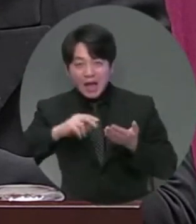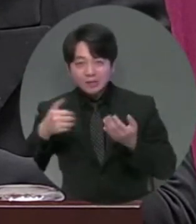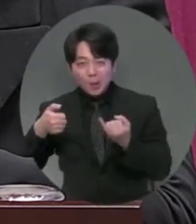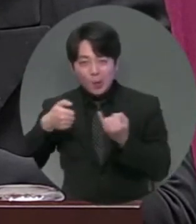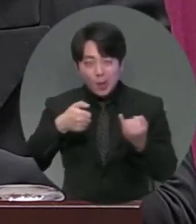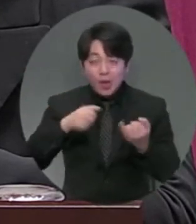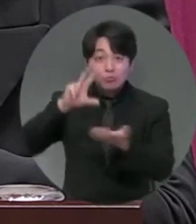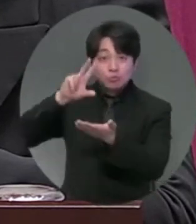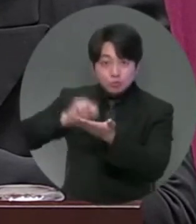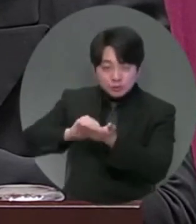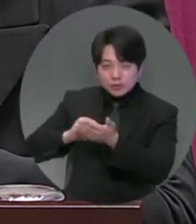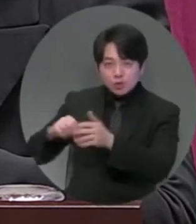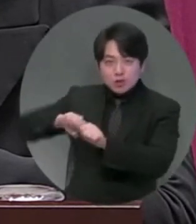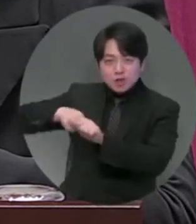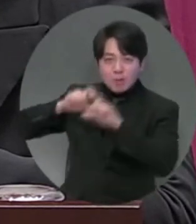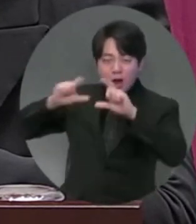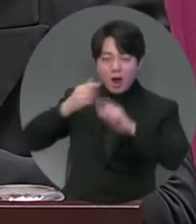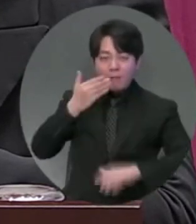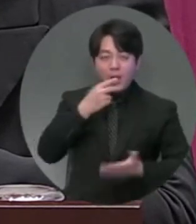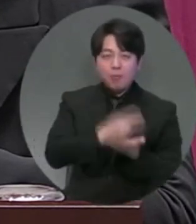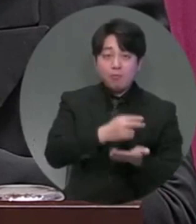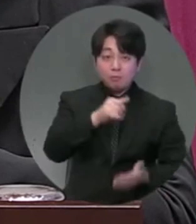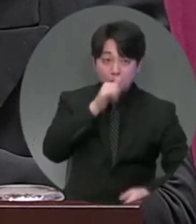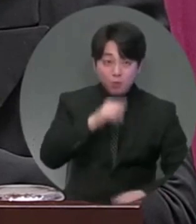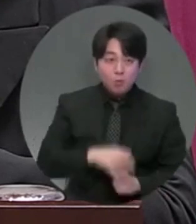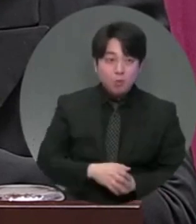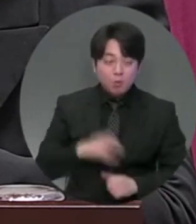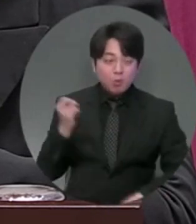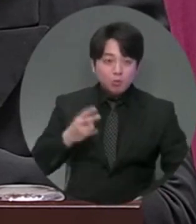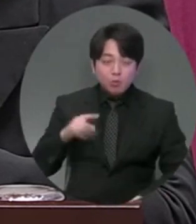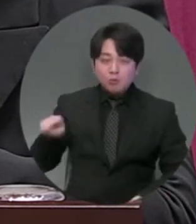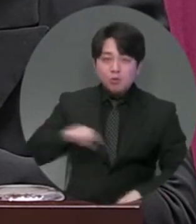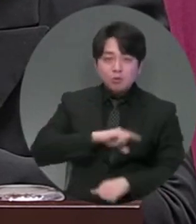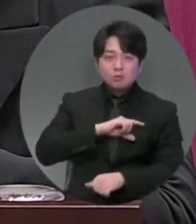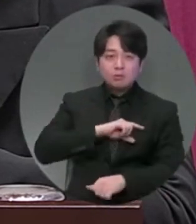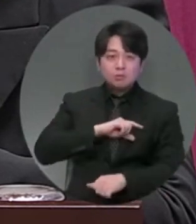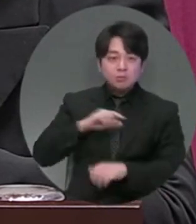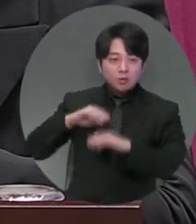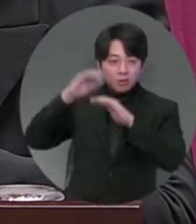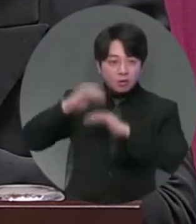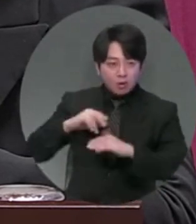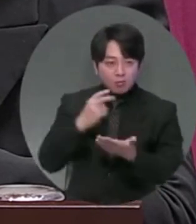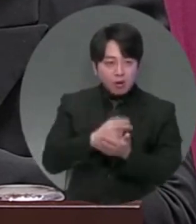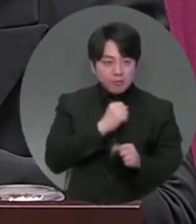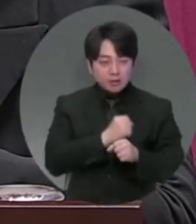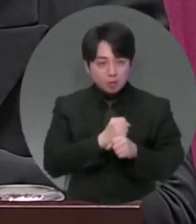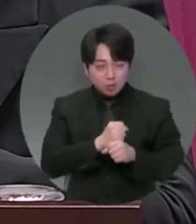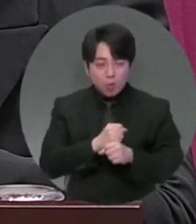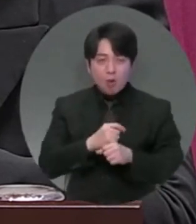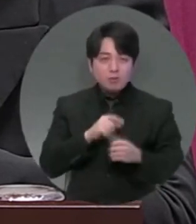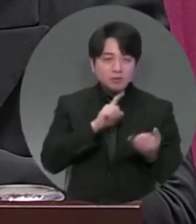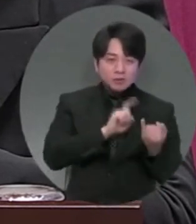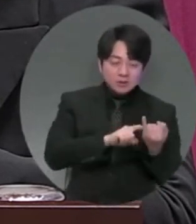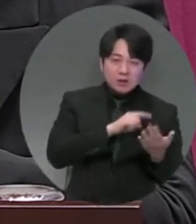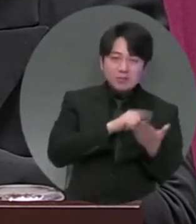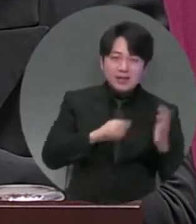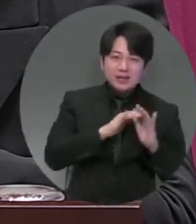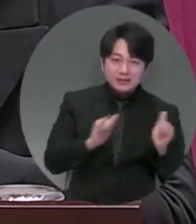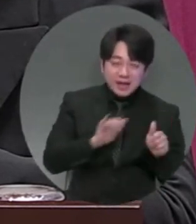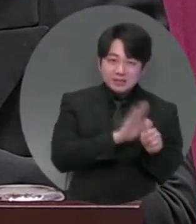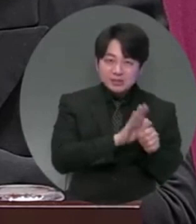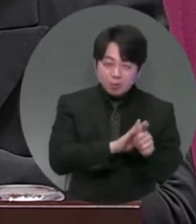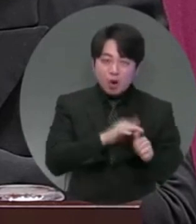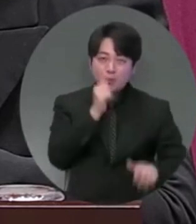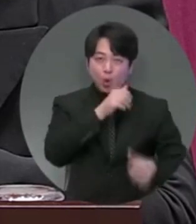그리고 신변안전조치 신원 누설금지 의무조항 넣고요 피해자 국선 변호사 제도도 스토킹이 넣었습니다 게다가